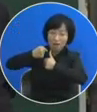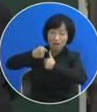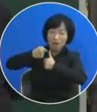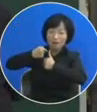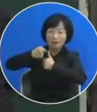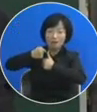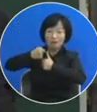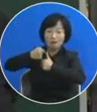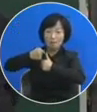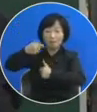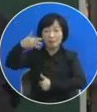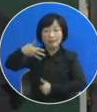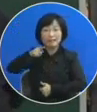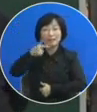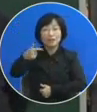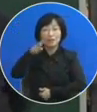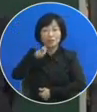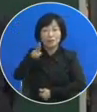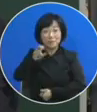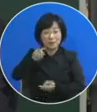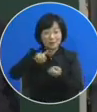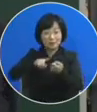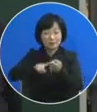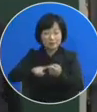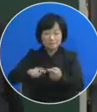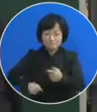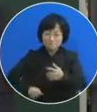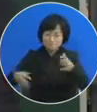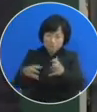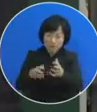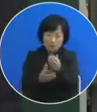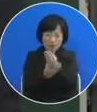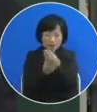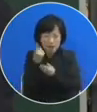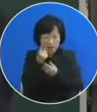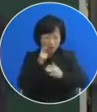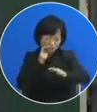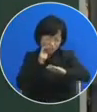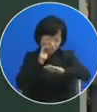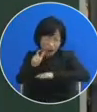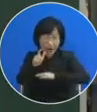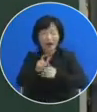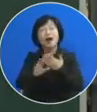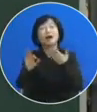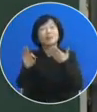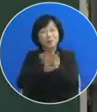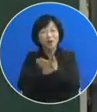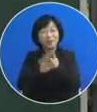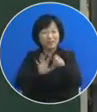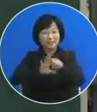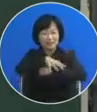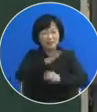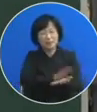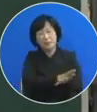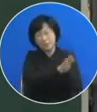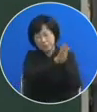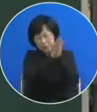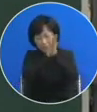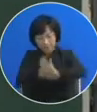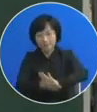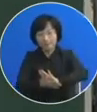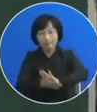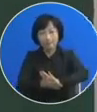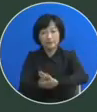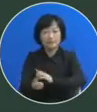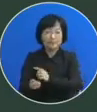대로 일심 전심 지속으로 나가면 세계를 바꾸게 될 것이다. The heavenly mandate that God has given to us, as I said before, we head out